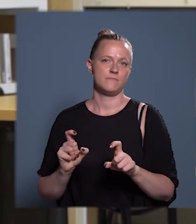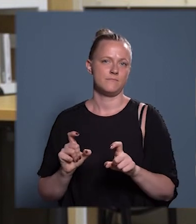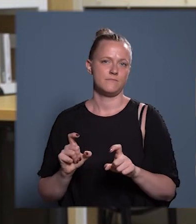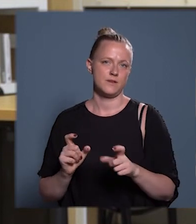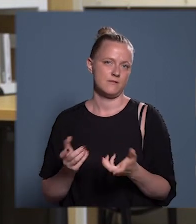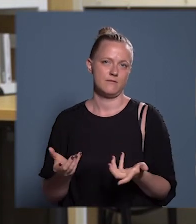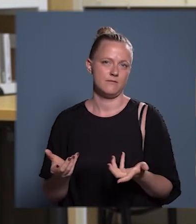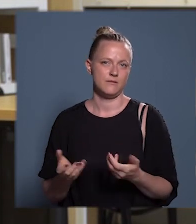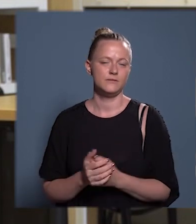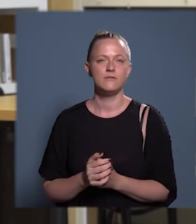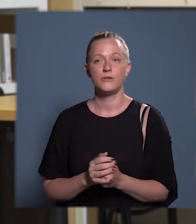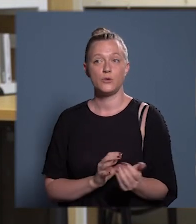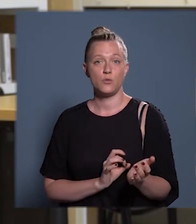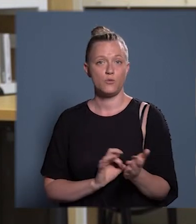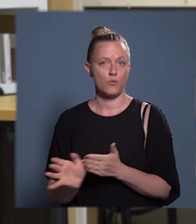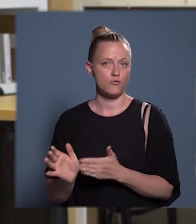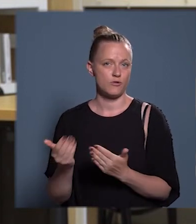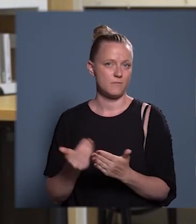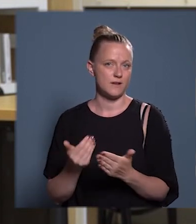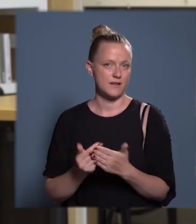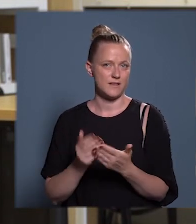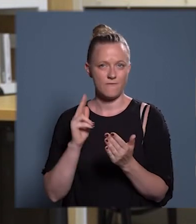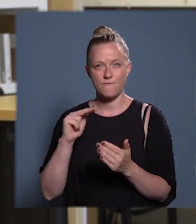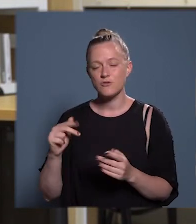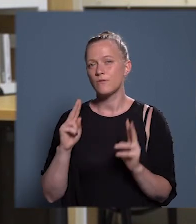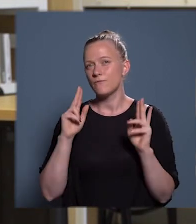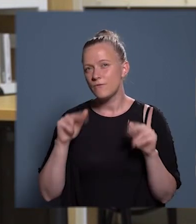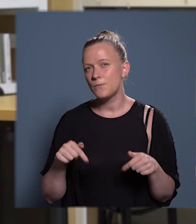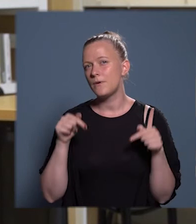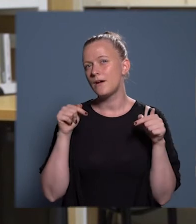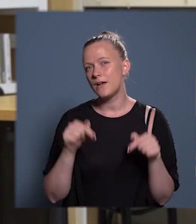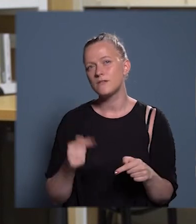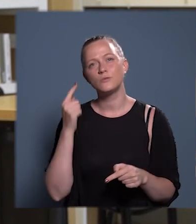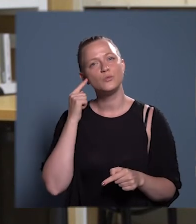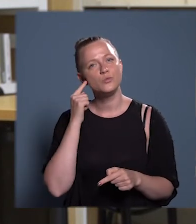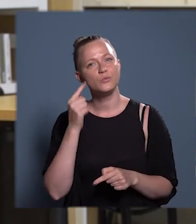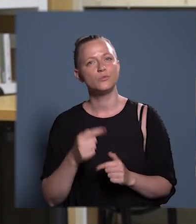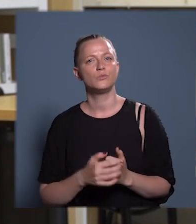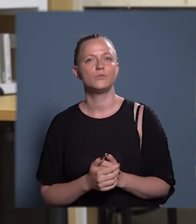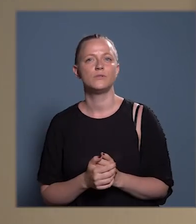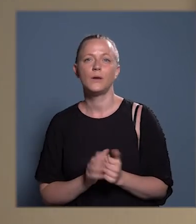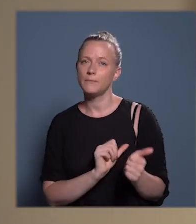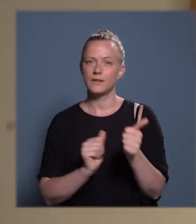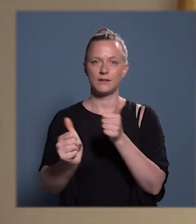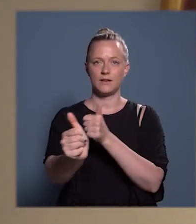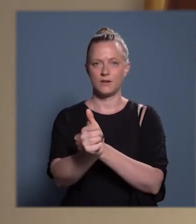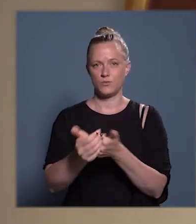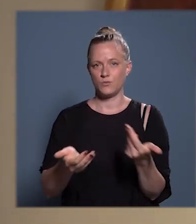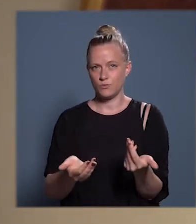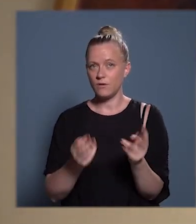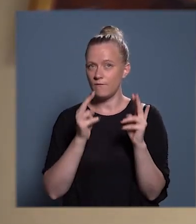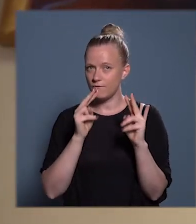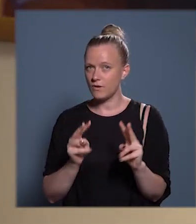nem miatt, hogy gyorsabban festek, hanem tényleg, hogy ezt ki tudjam kerülni, hogy megvan a